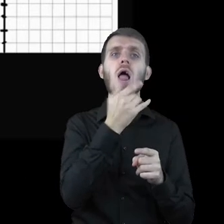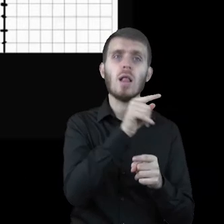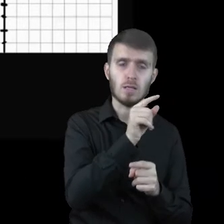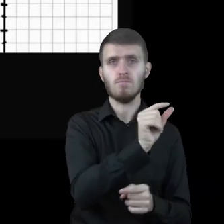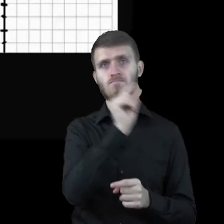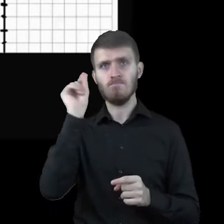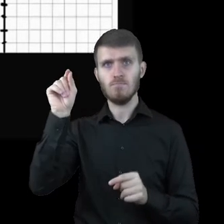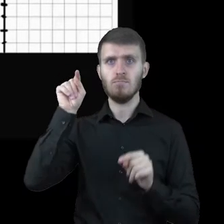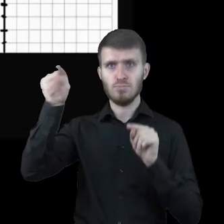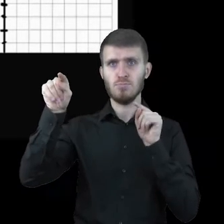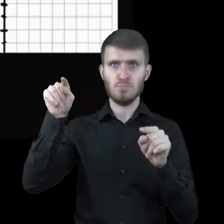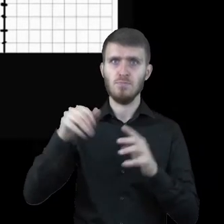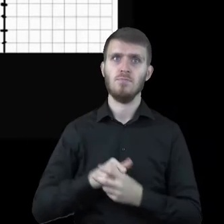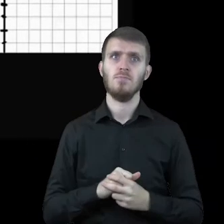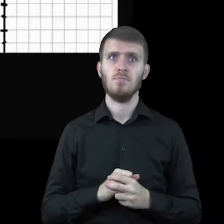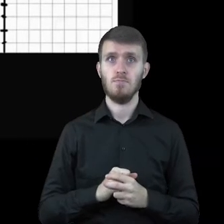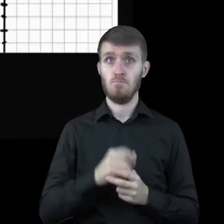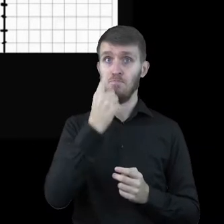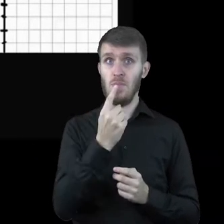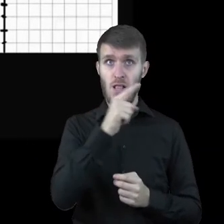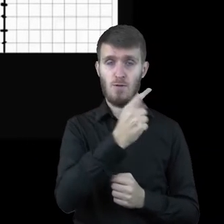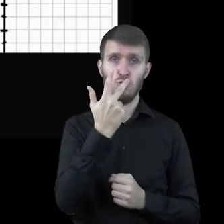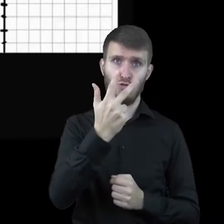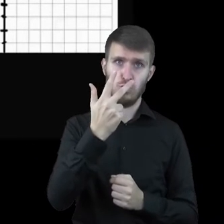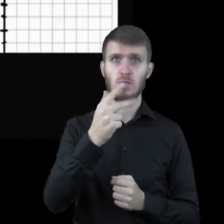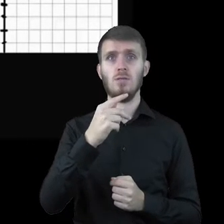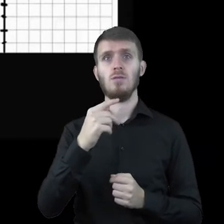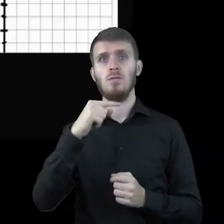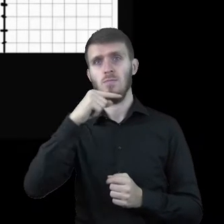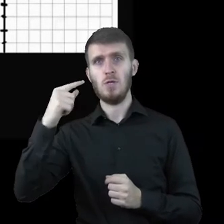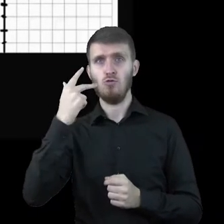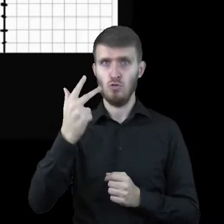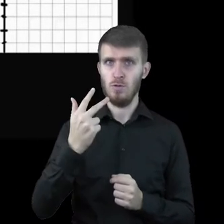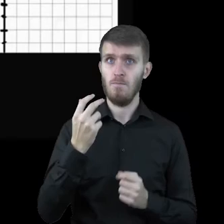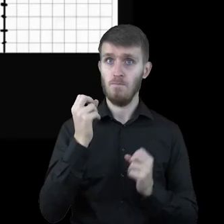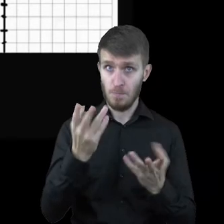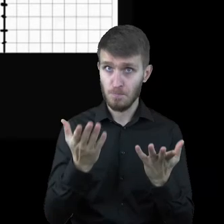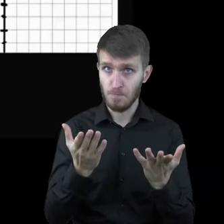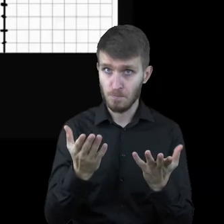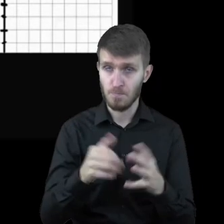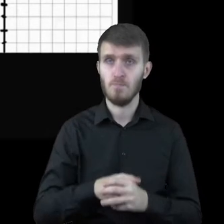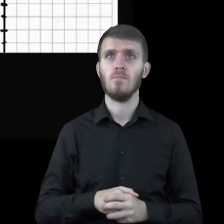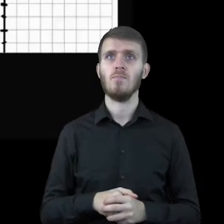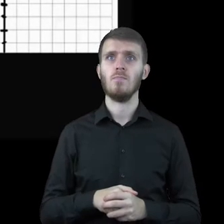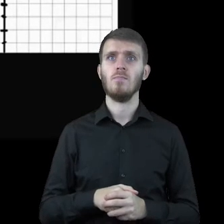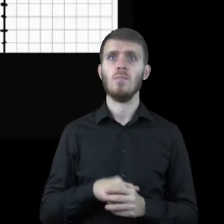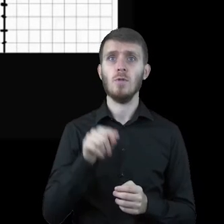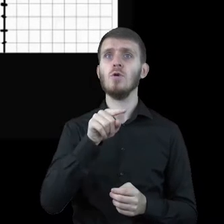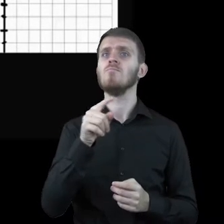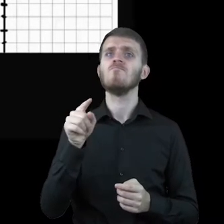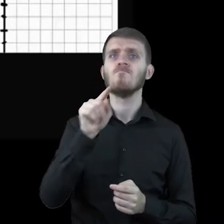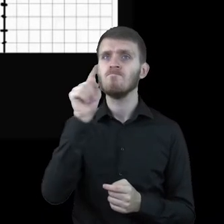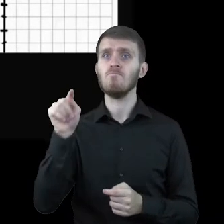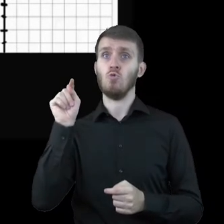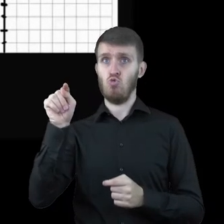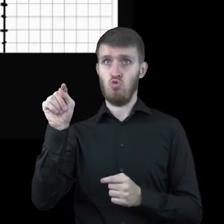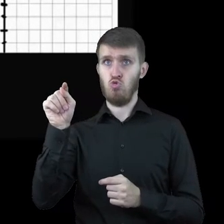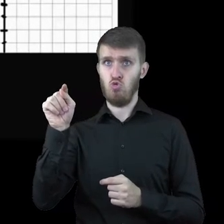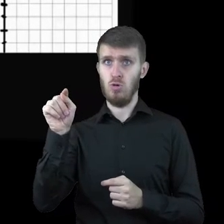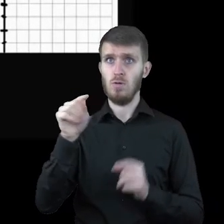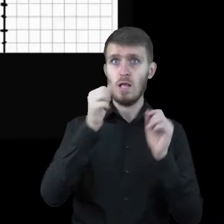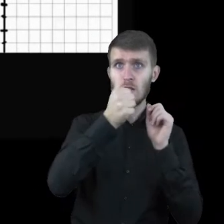tutaj w układzie współrzędnych. Czyli nasz pierwszy punkt to jest 3 minus 3. Raz, dwa, trzy,